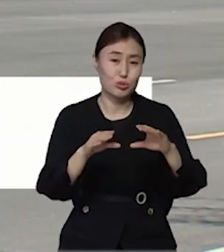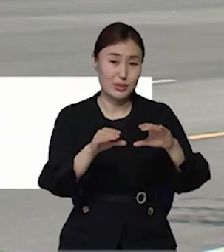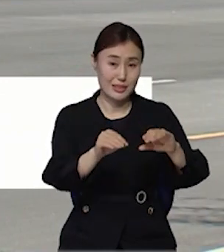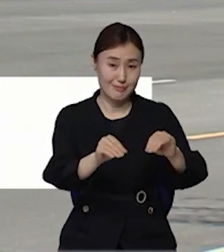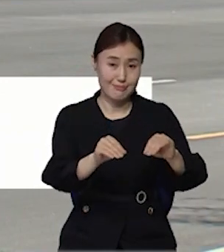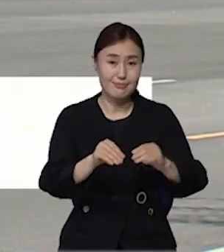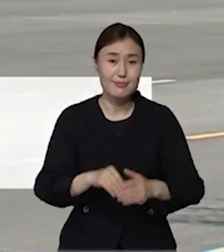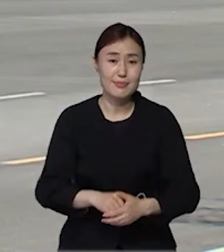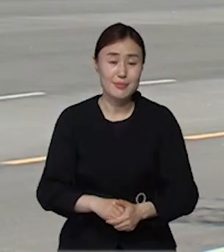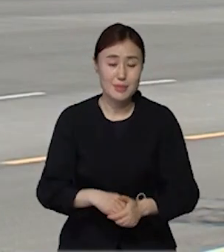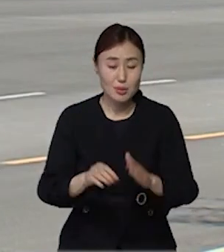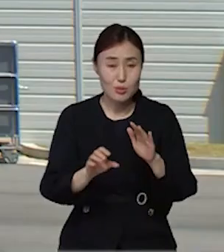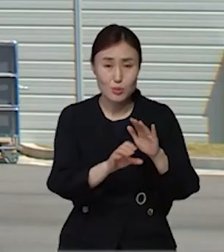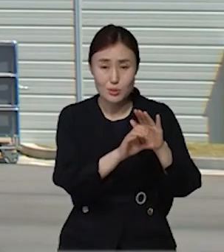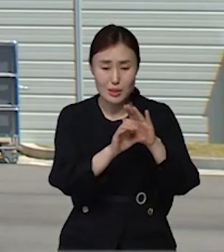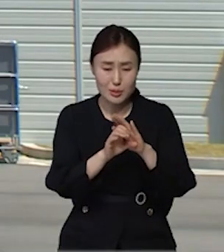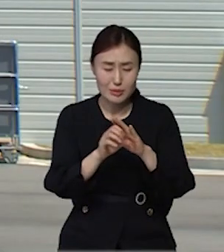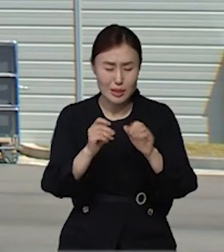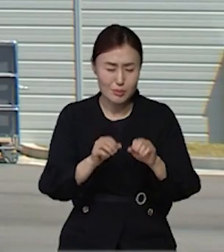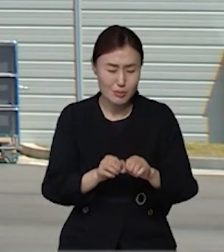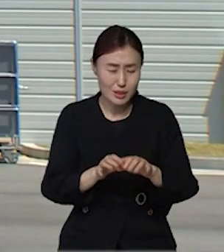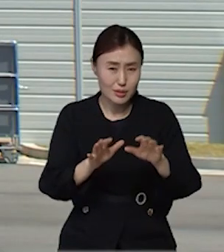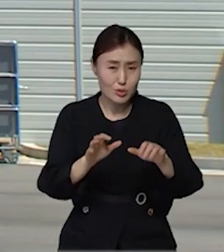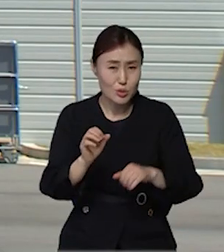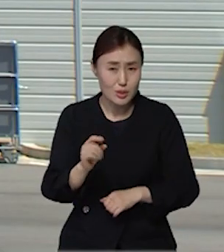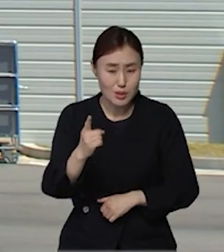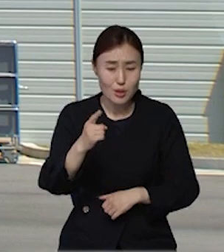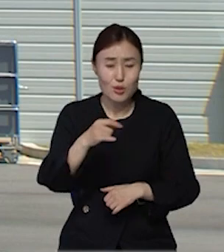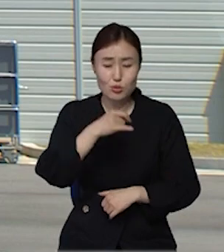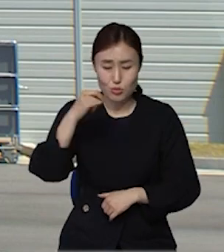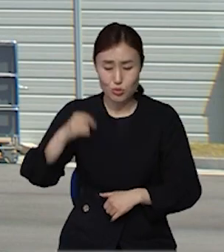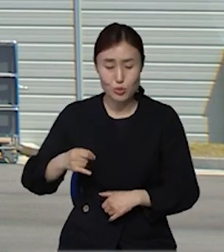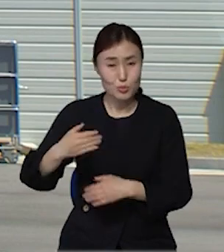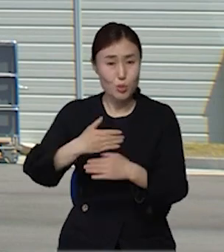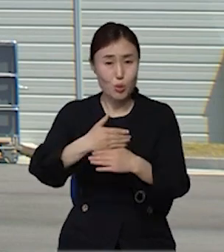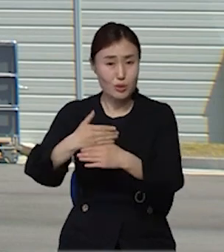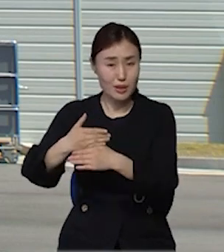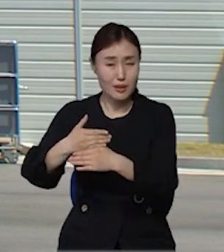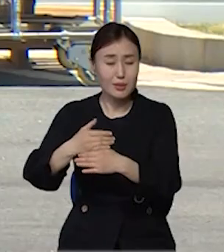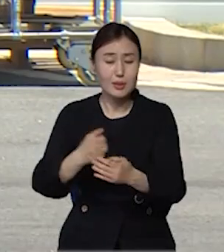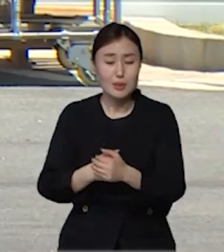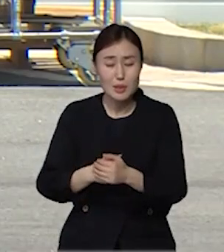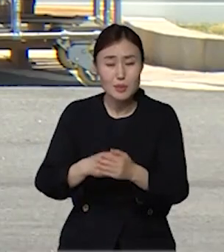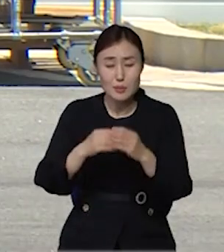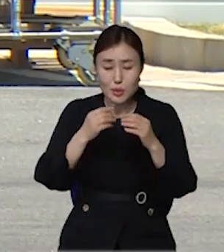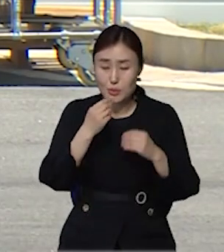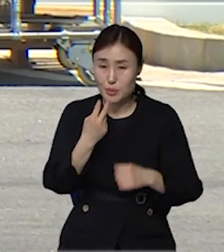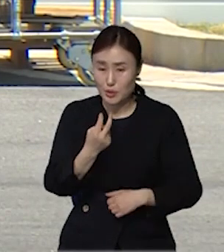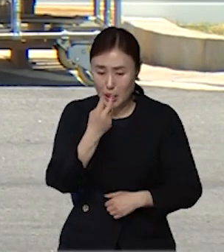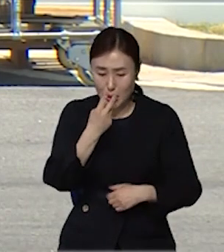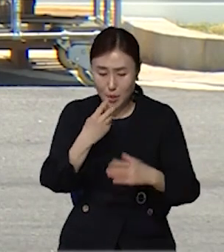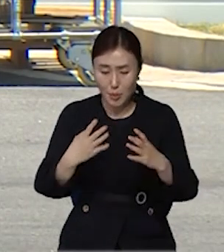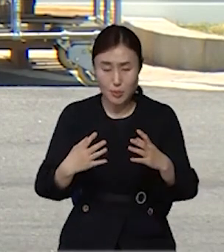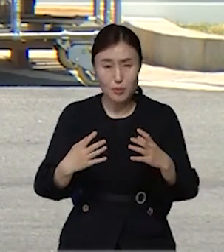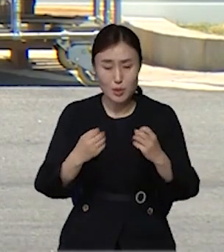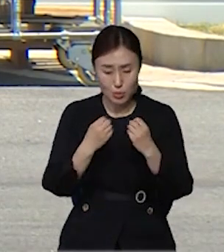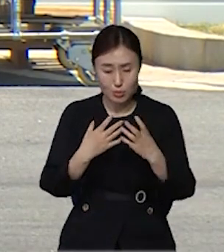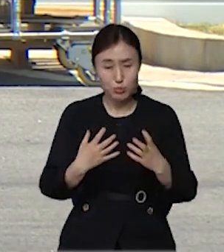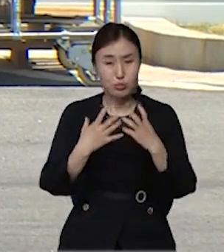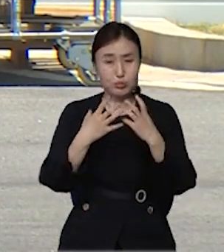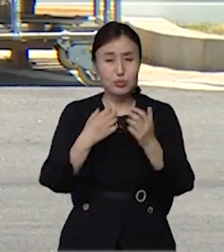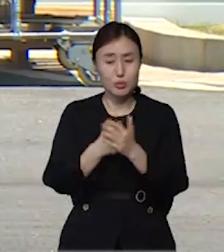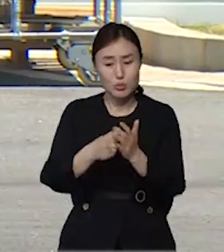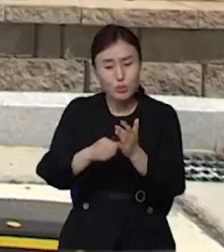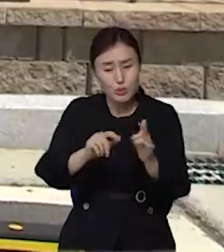중단됐습니다. 코로나19 재확산으로 중국 상하이가 봉쇄되면서 에어백 부품 공급이 끊기고 재고마저